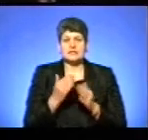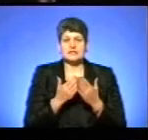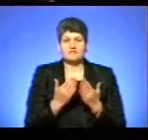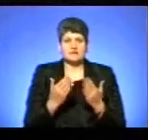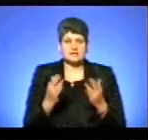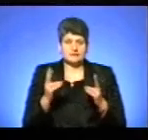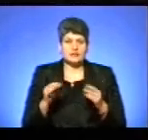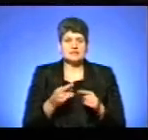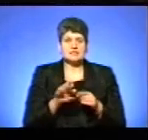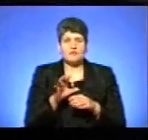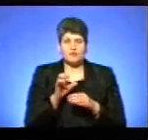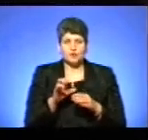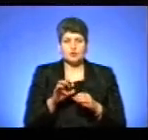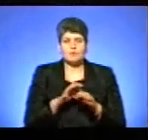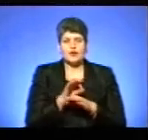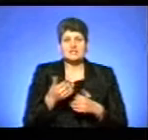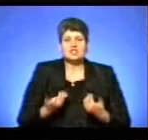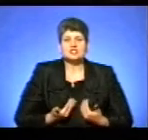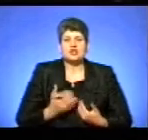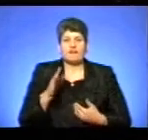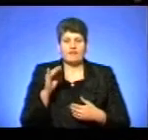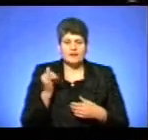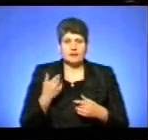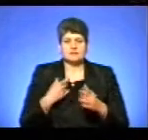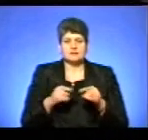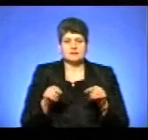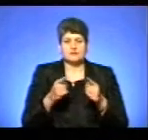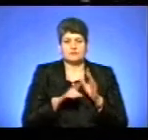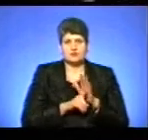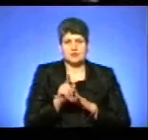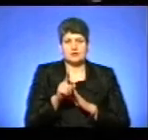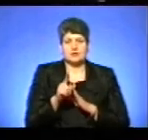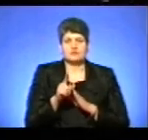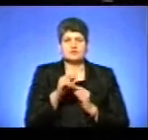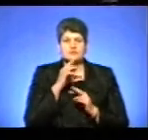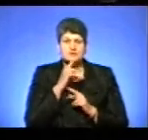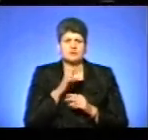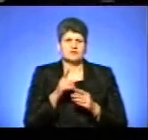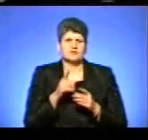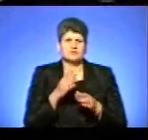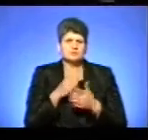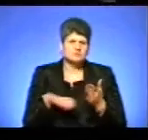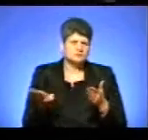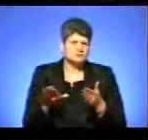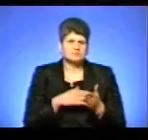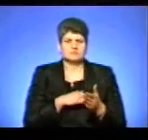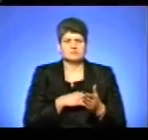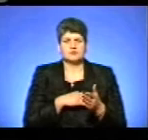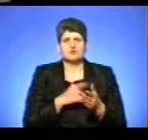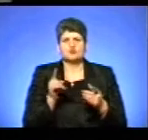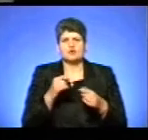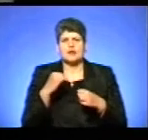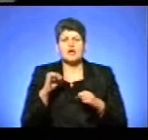це фотопроєкт «Живі», який ми започаткували в Чернівцях, щоб зруйнувати стереотипи, що